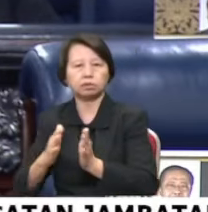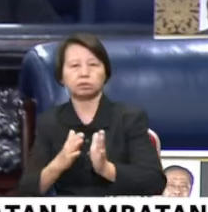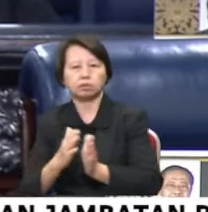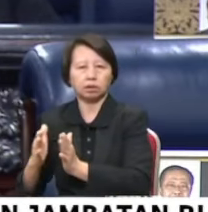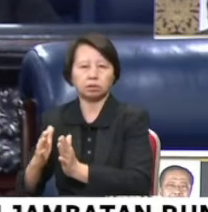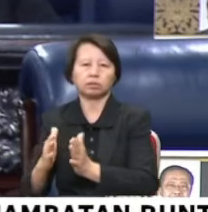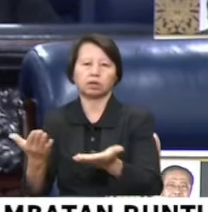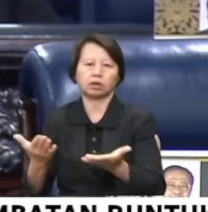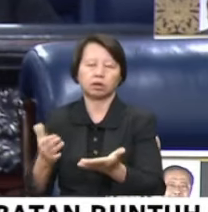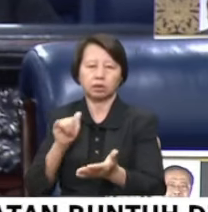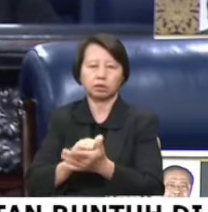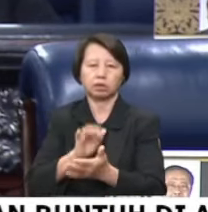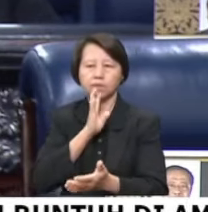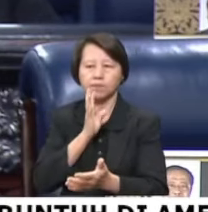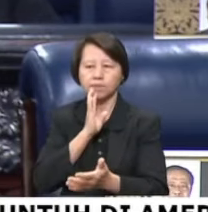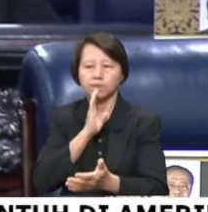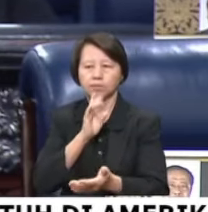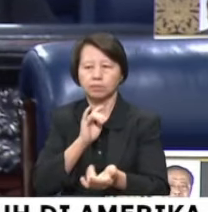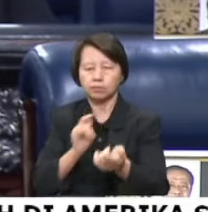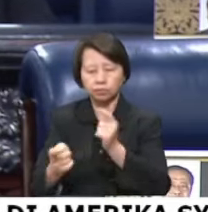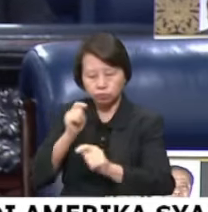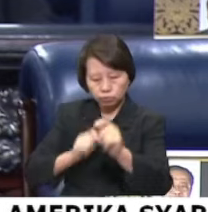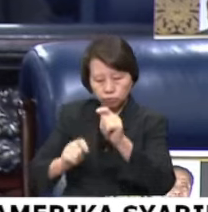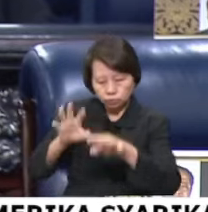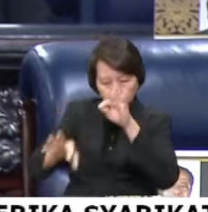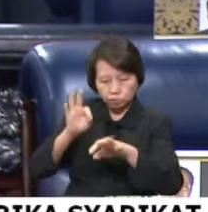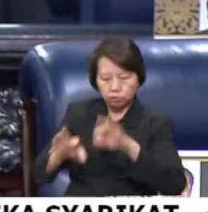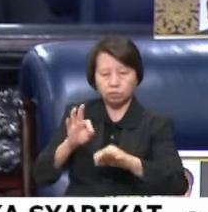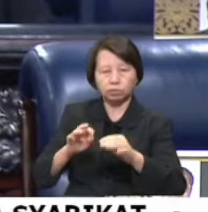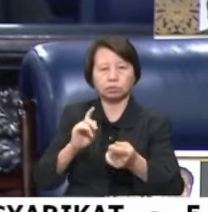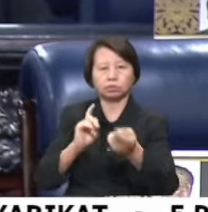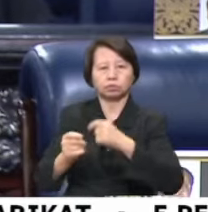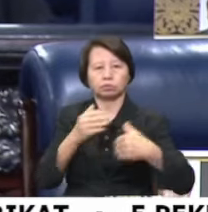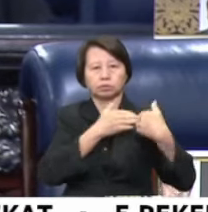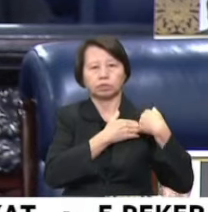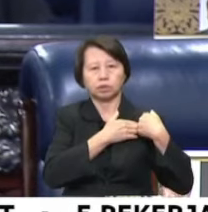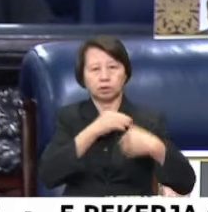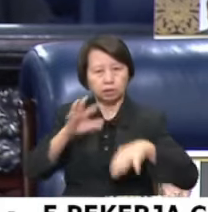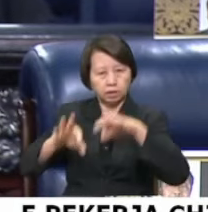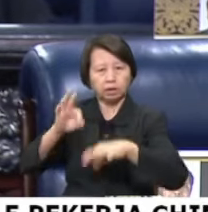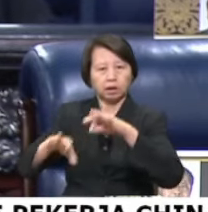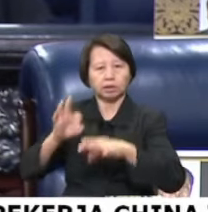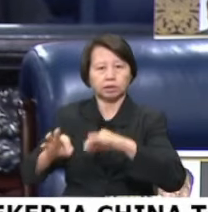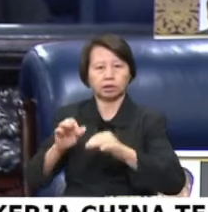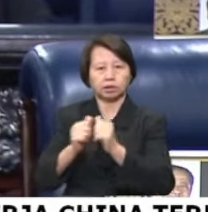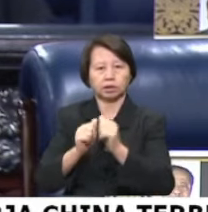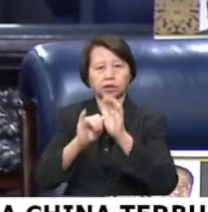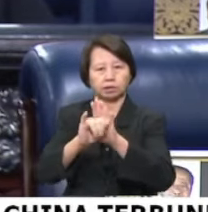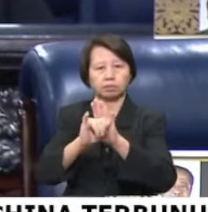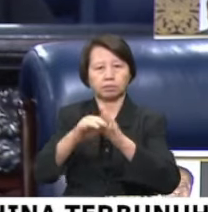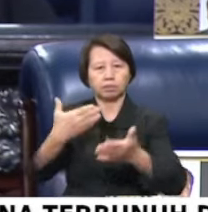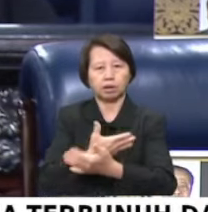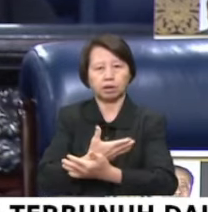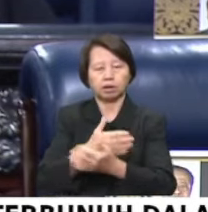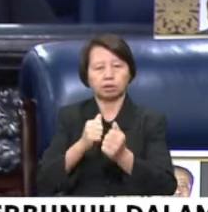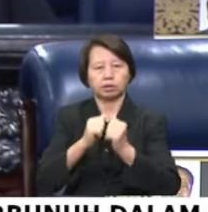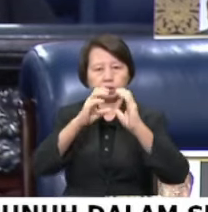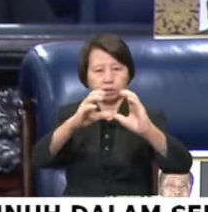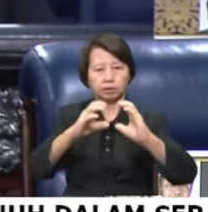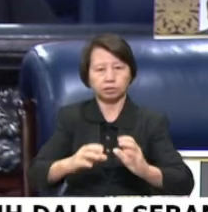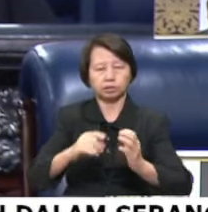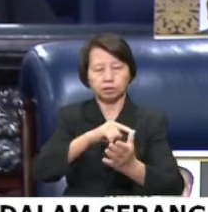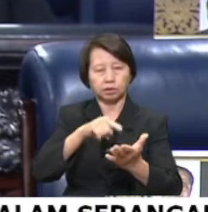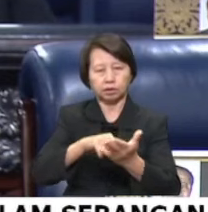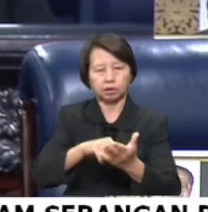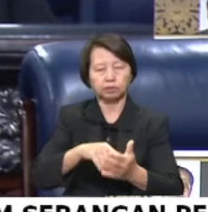apa yang disebut sebagai tukar lantik. Mana jawatan sedia ada dilantik dengan imej yang baru, dan dengan cara ini